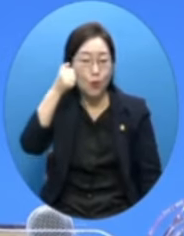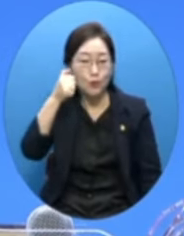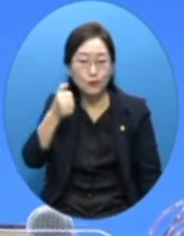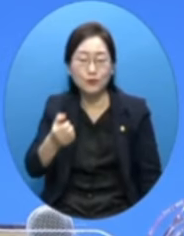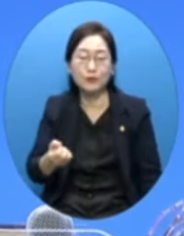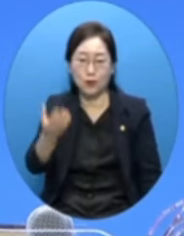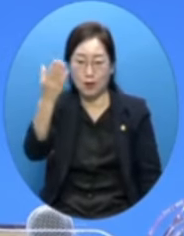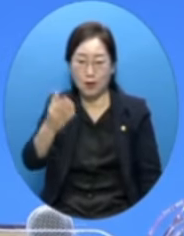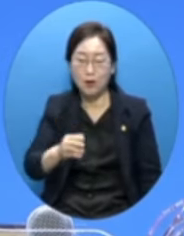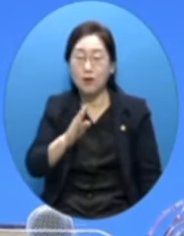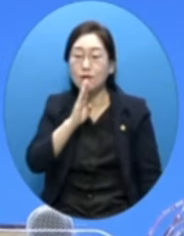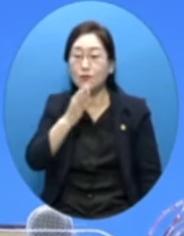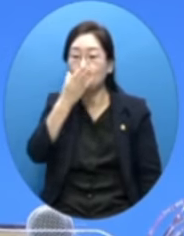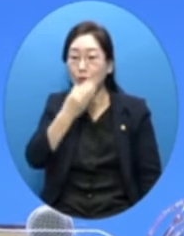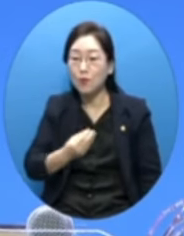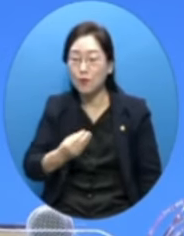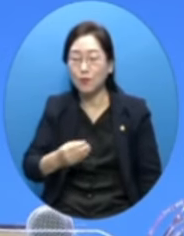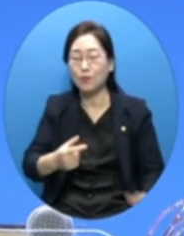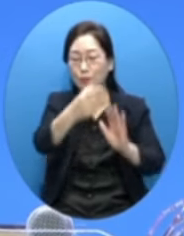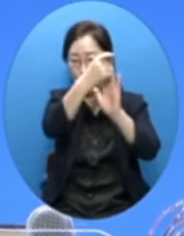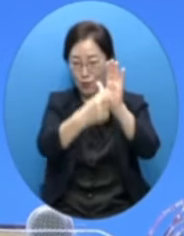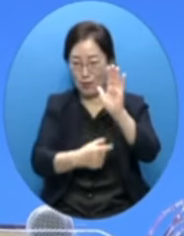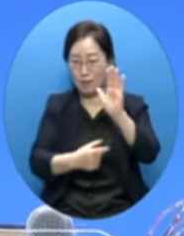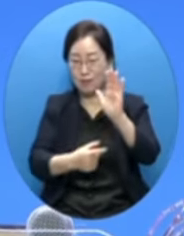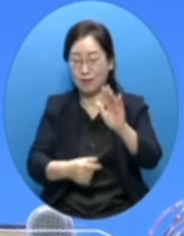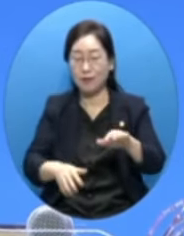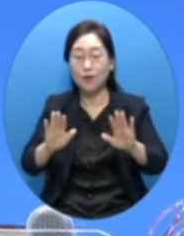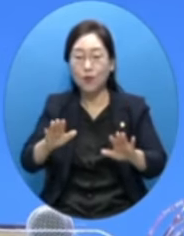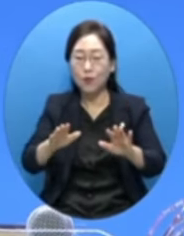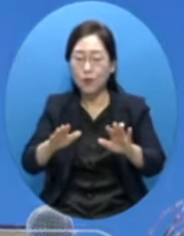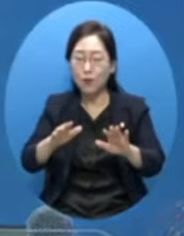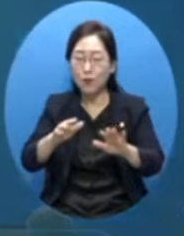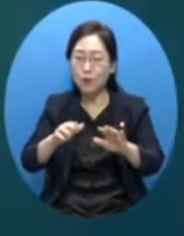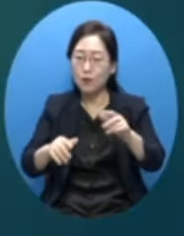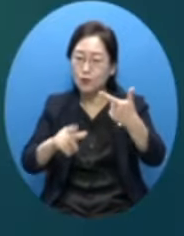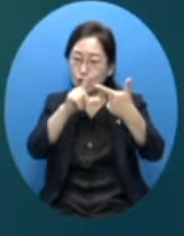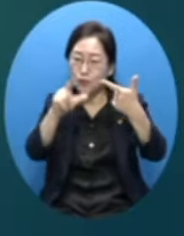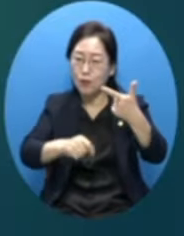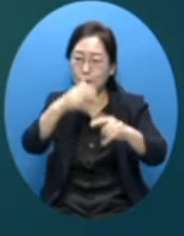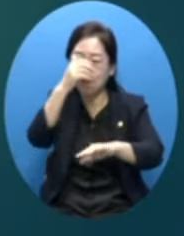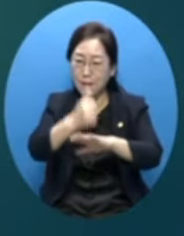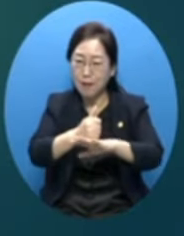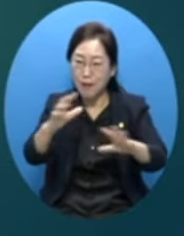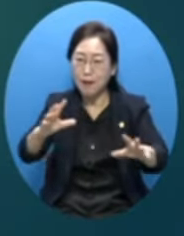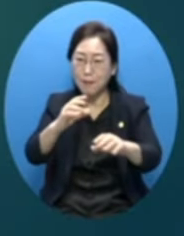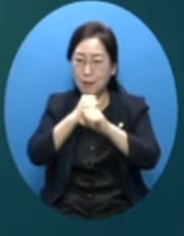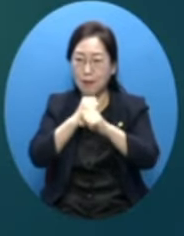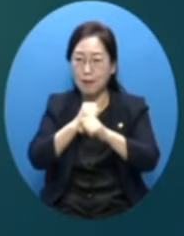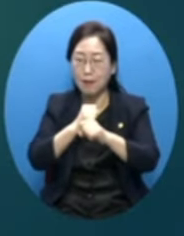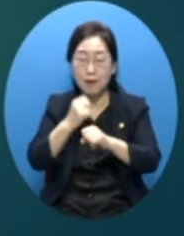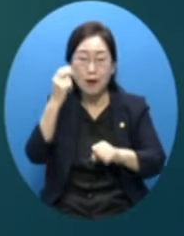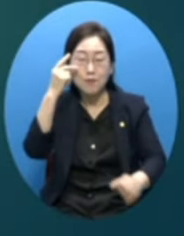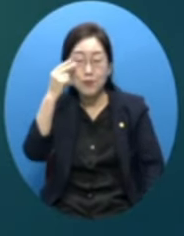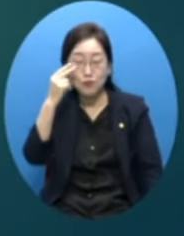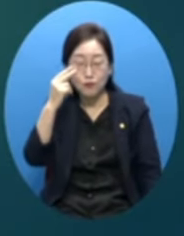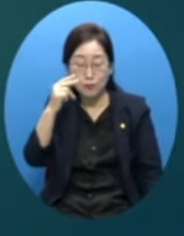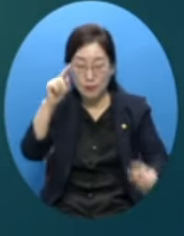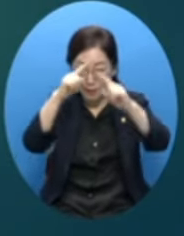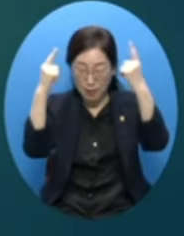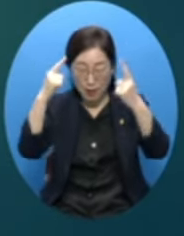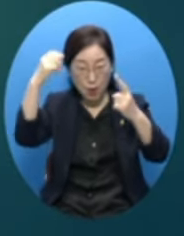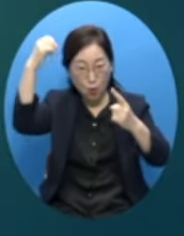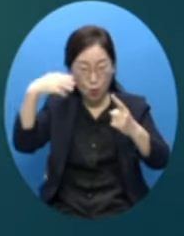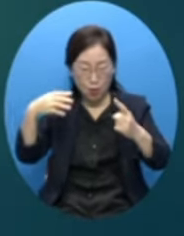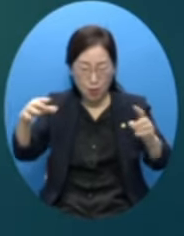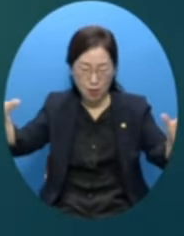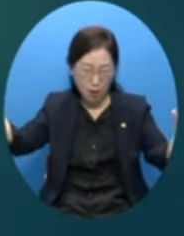우리 순복음 교단입니다. 올해 6월 말 미국 고든코넬 신학대학원에서 통계를 낸 걸 보니까 오순절 멤버